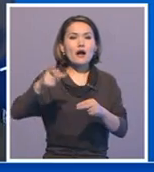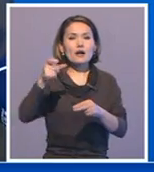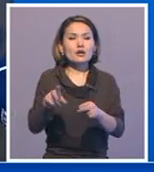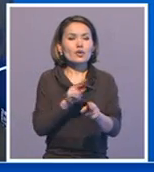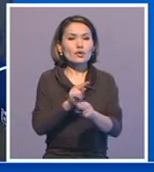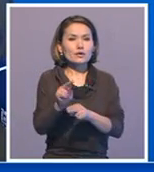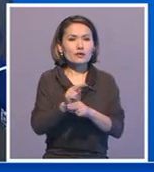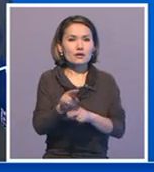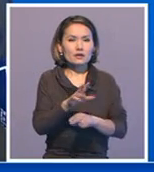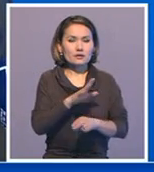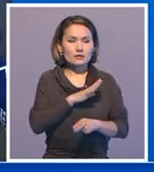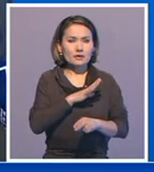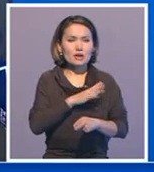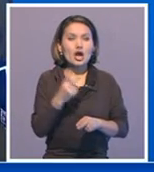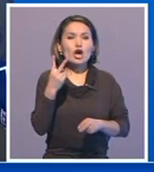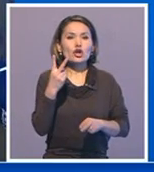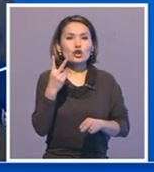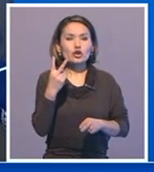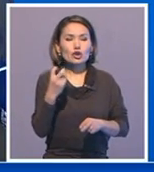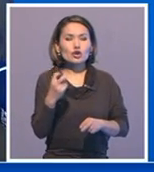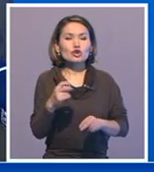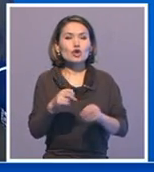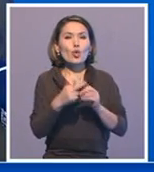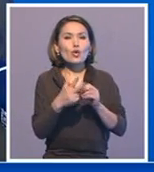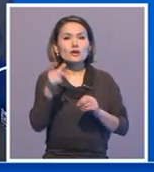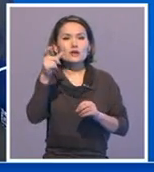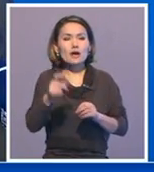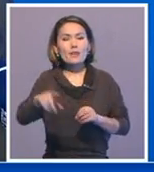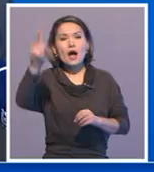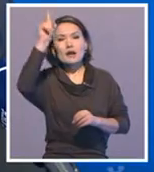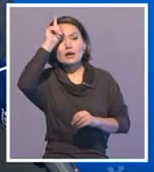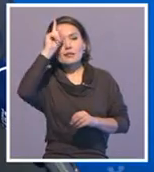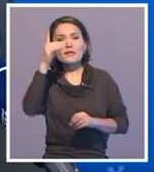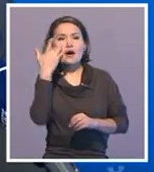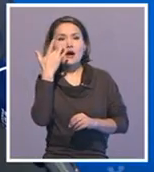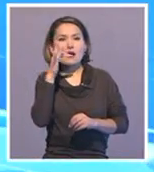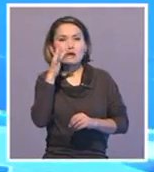оқудан өтті. Оның ішінде 213 адам Германия мен Ақшта.